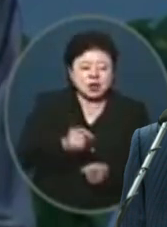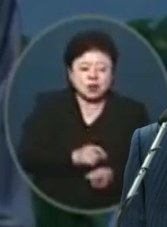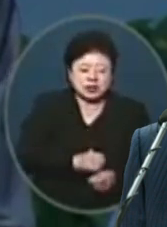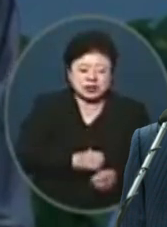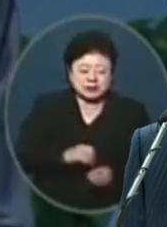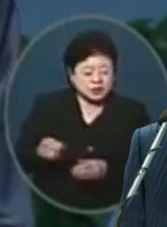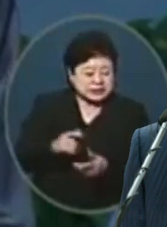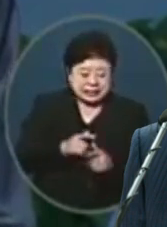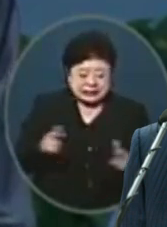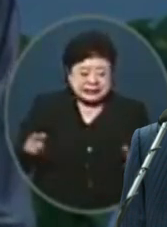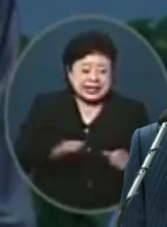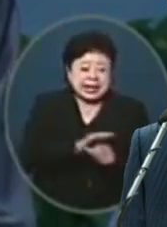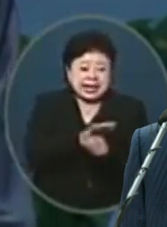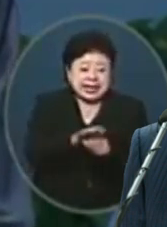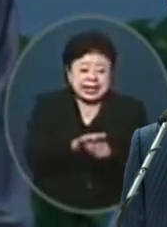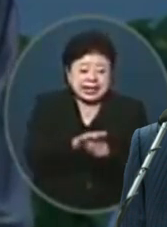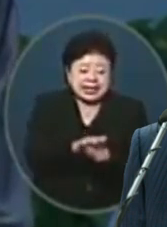않는다.